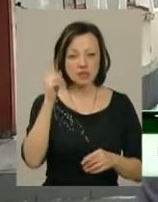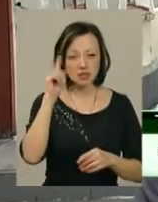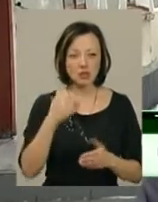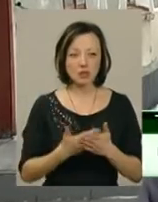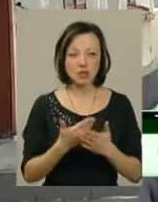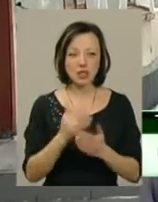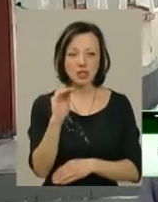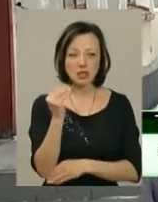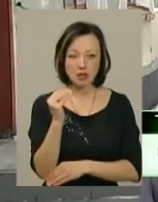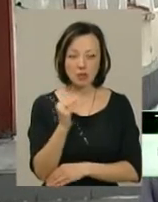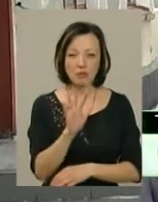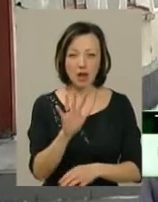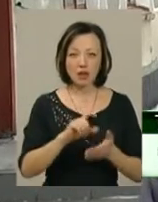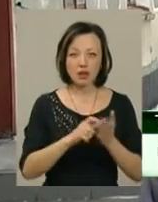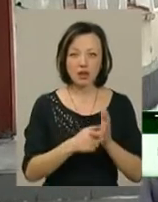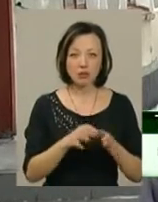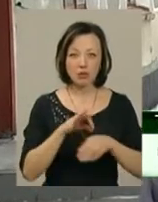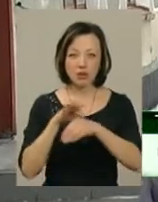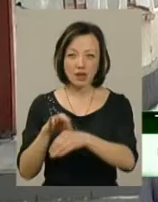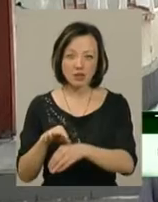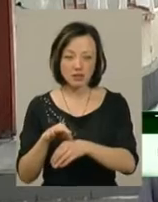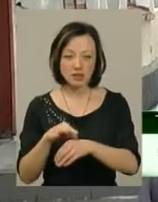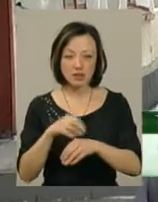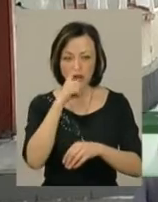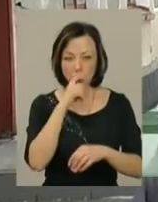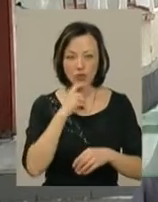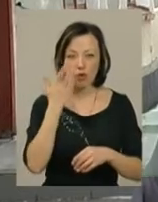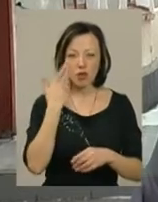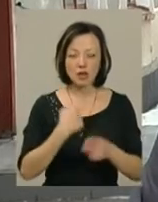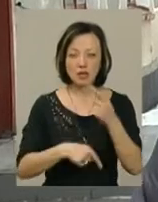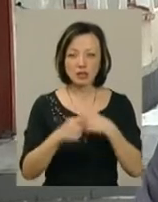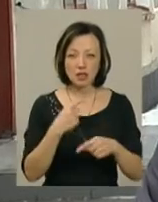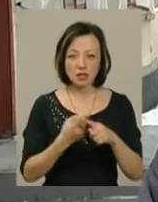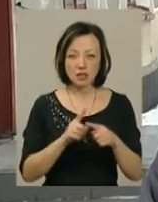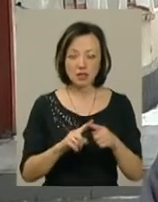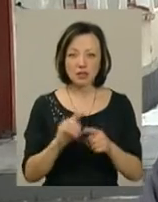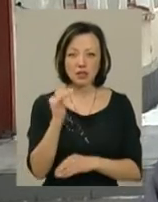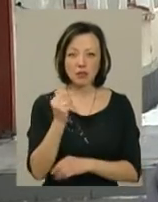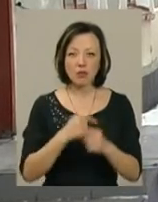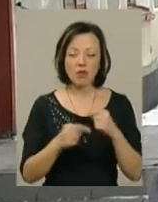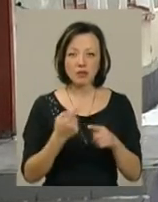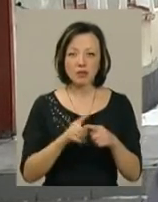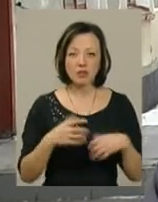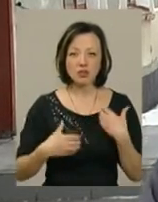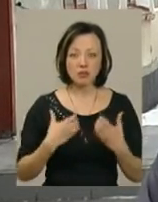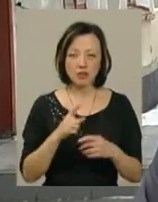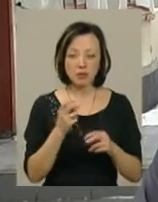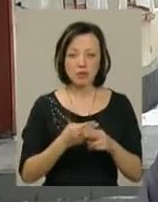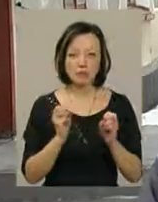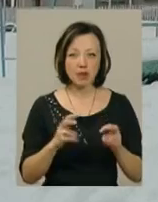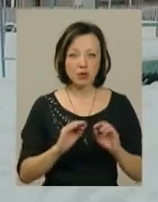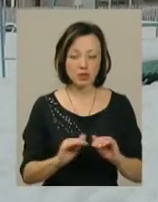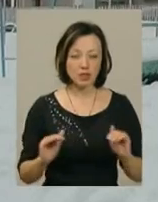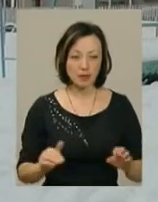взяти дитиночку в 5 клас повезти і не зрозуміло, коли назад вона дитина там повернеться. Батьки от теж переживають за безпеку наших